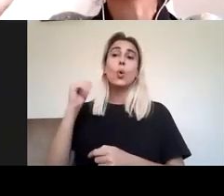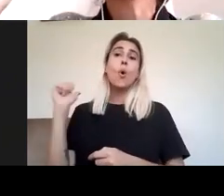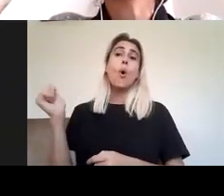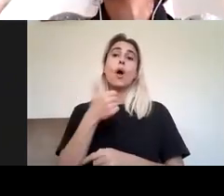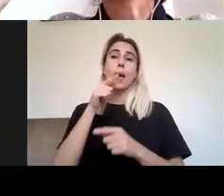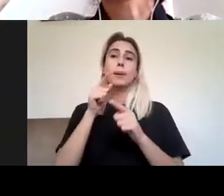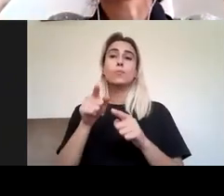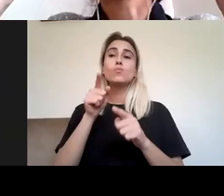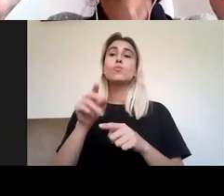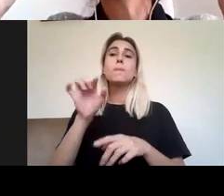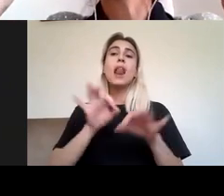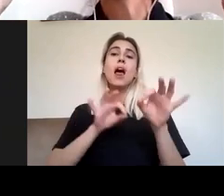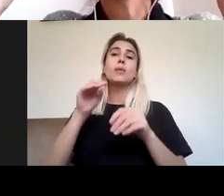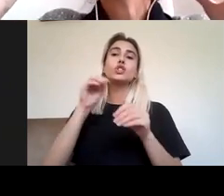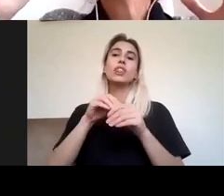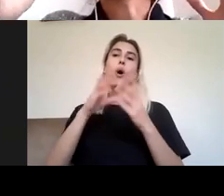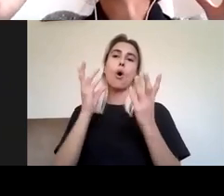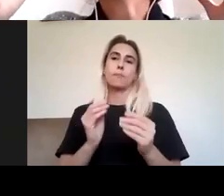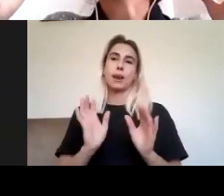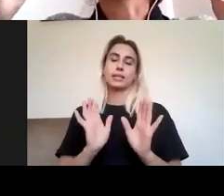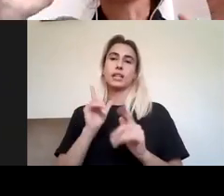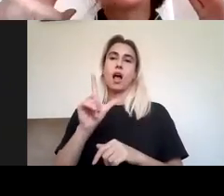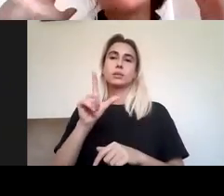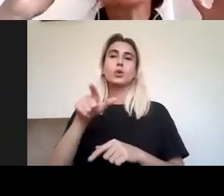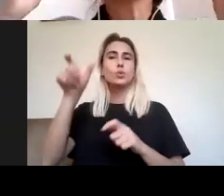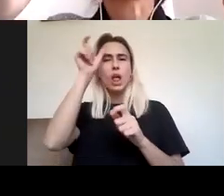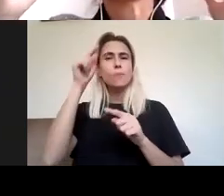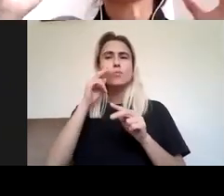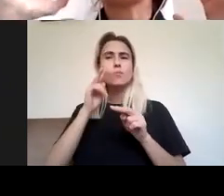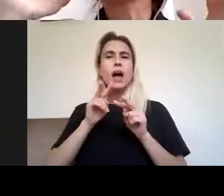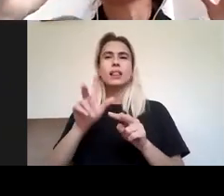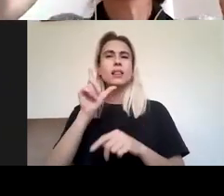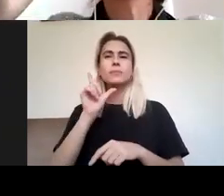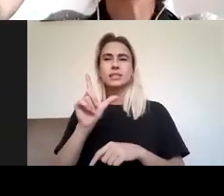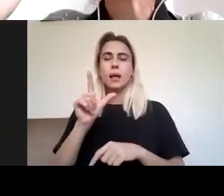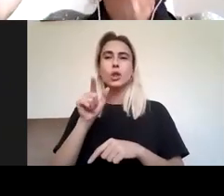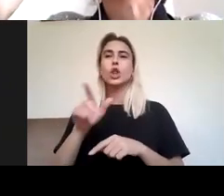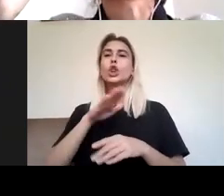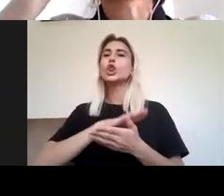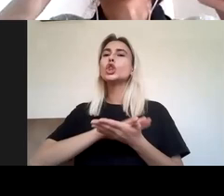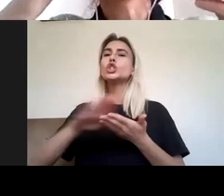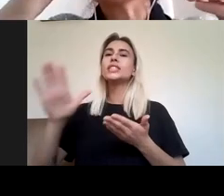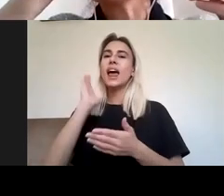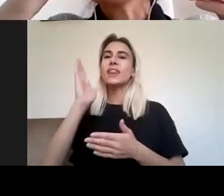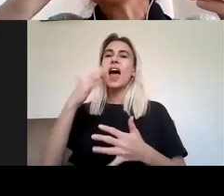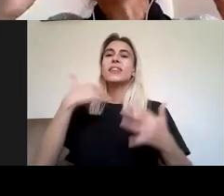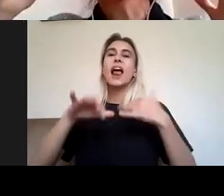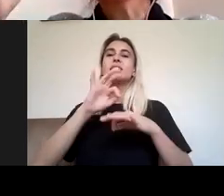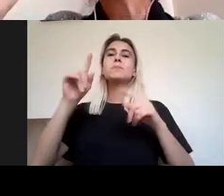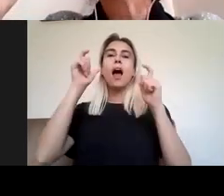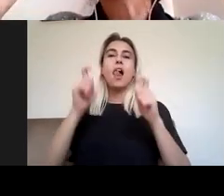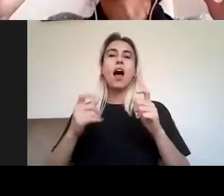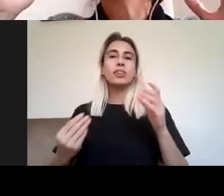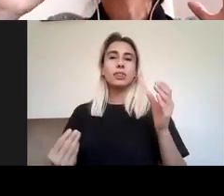ve bu planlama içerisinde olmanız lazım. Türkiye'de buna baktığımızda düz giden yani engelsiz bir alan yaratarak yayanın